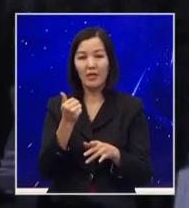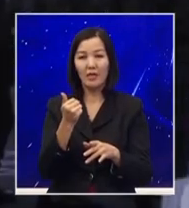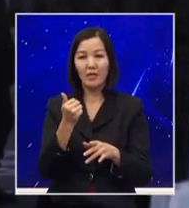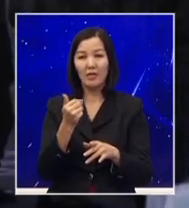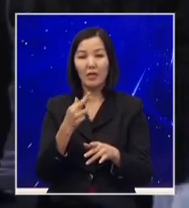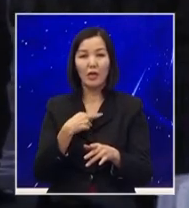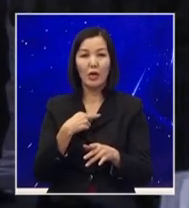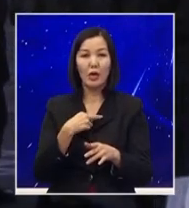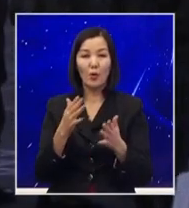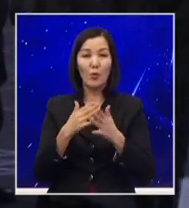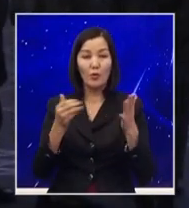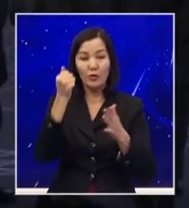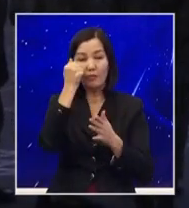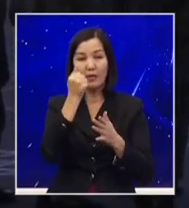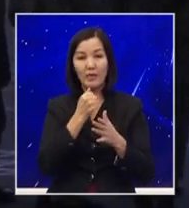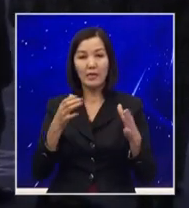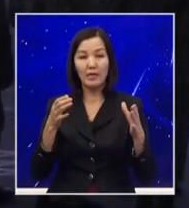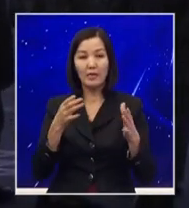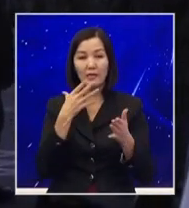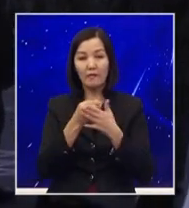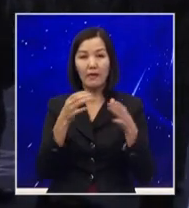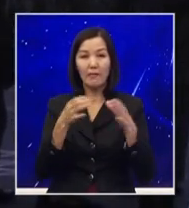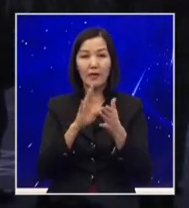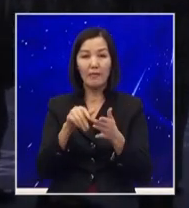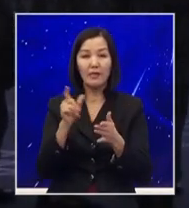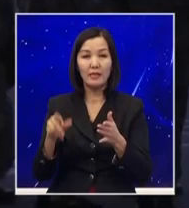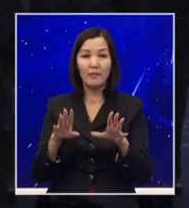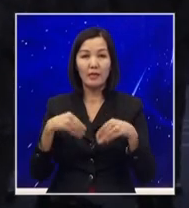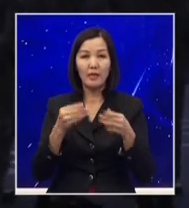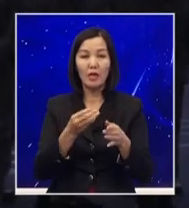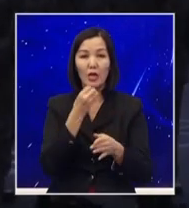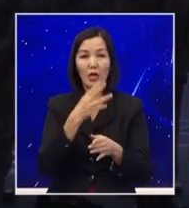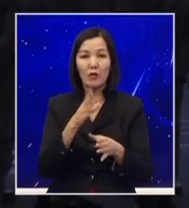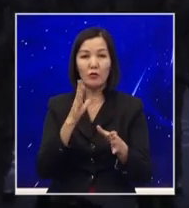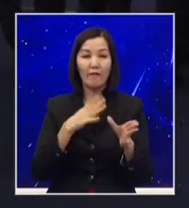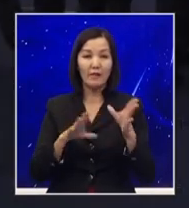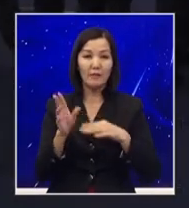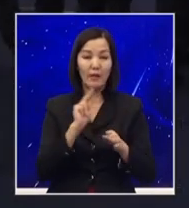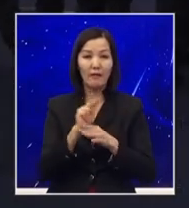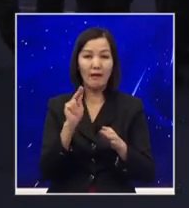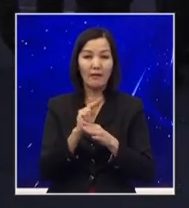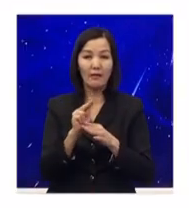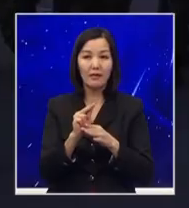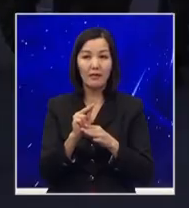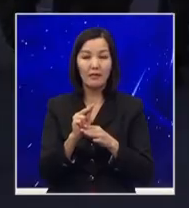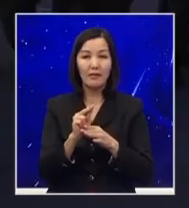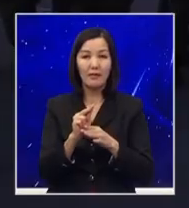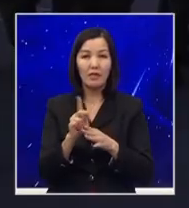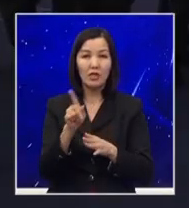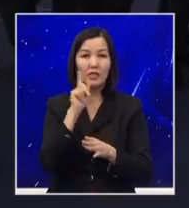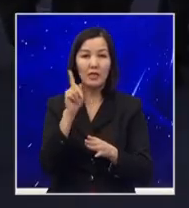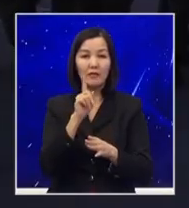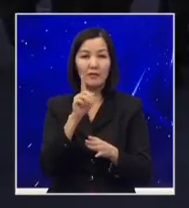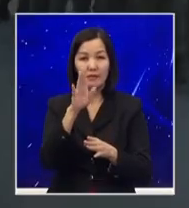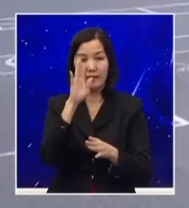я очень благодарен своим командирам, то, что они дали мне очень хорошее воспитание. Советую всем. Мама, я